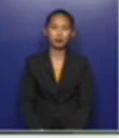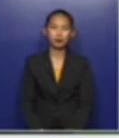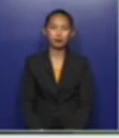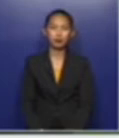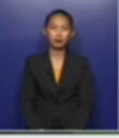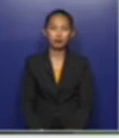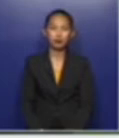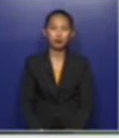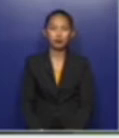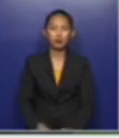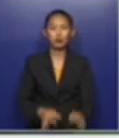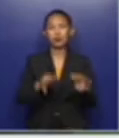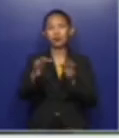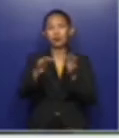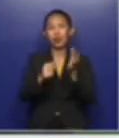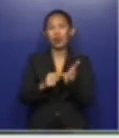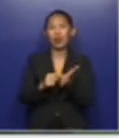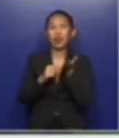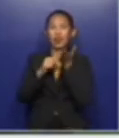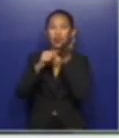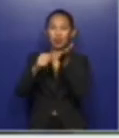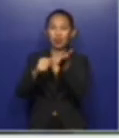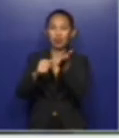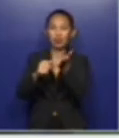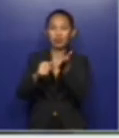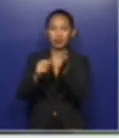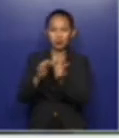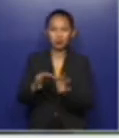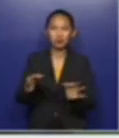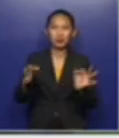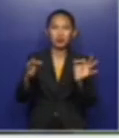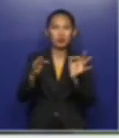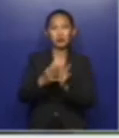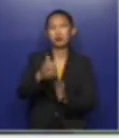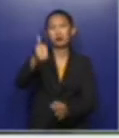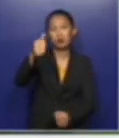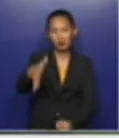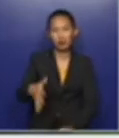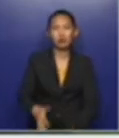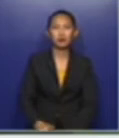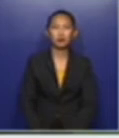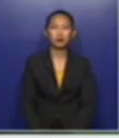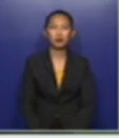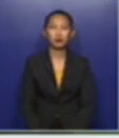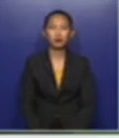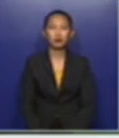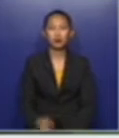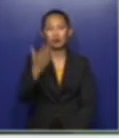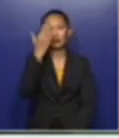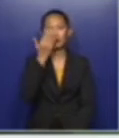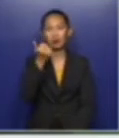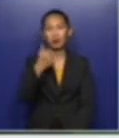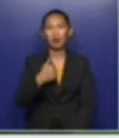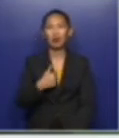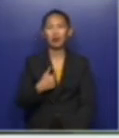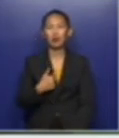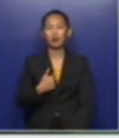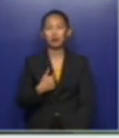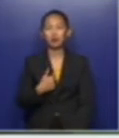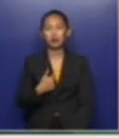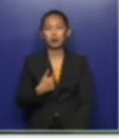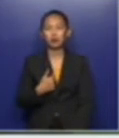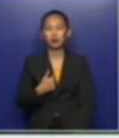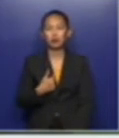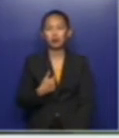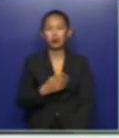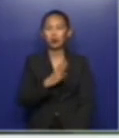อภิปรายไม่วางใจอย่าคิดนะครับท่านท่านมาตรการที่เข้มแข็งแรงที่สุดก็ไม่ได้ไม่มีทางเลยเพราะฉะนั้นเราเพียงแต่ว่า